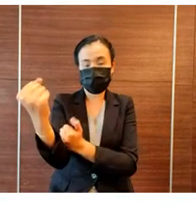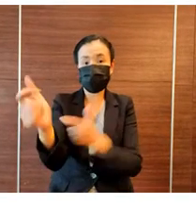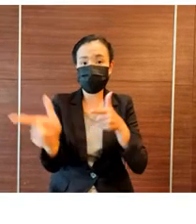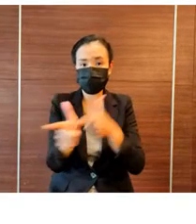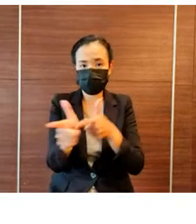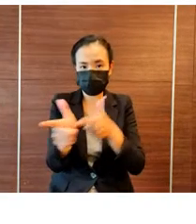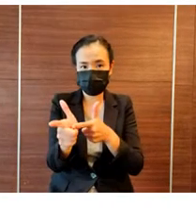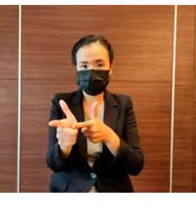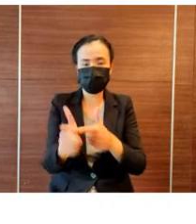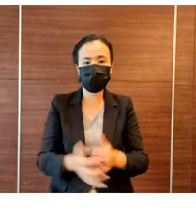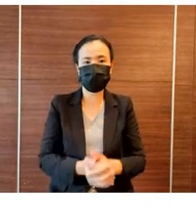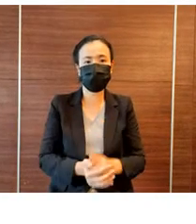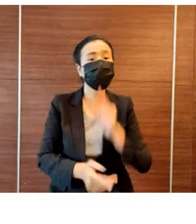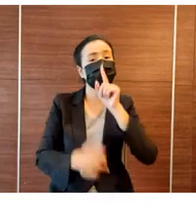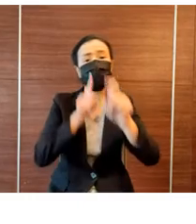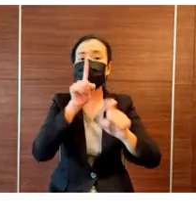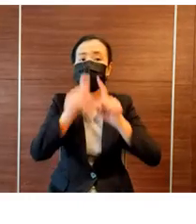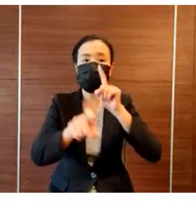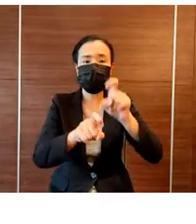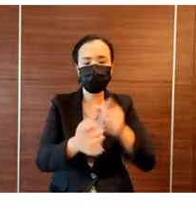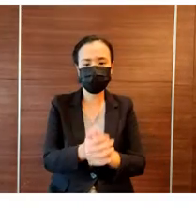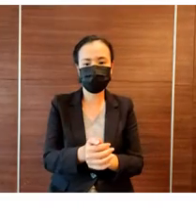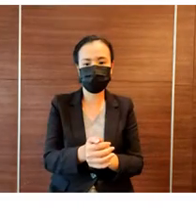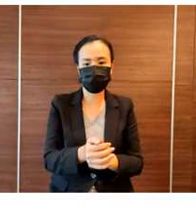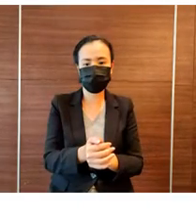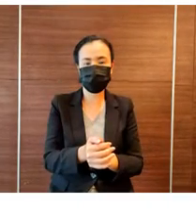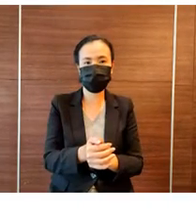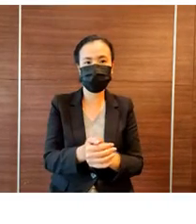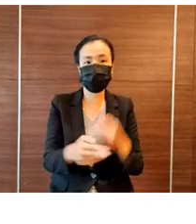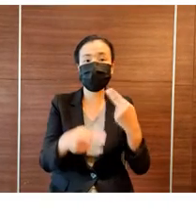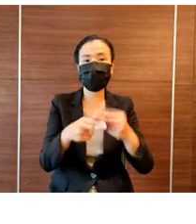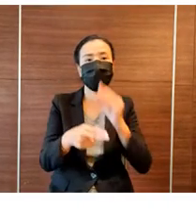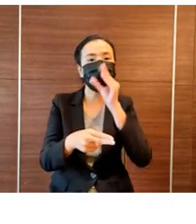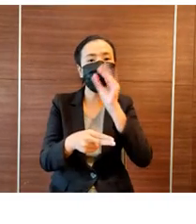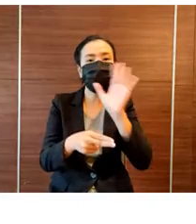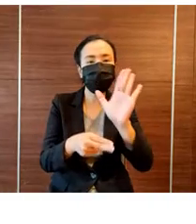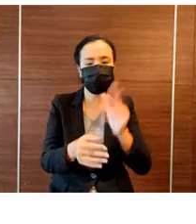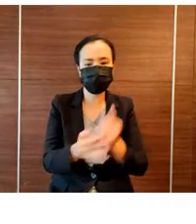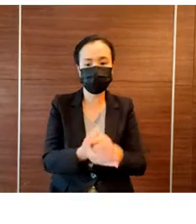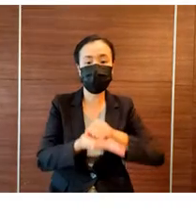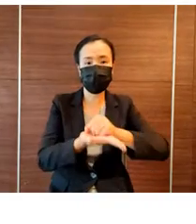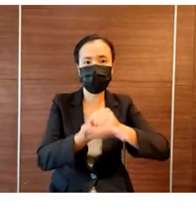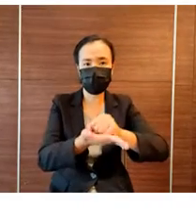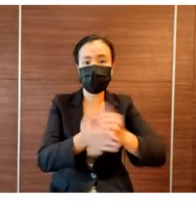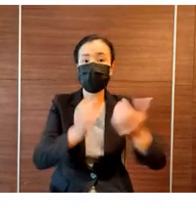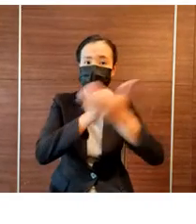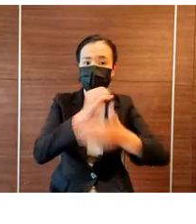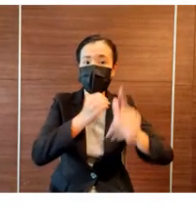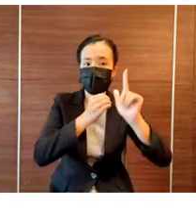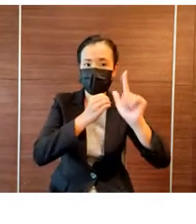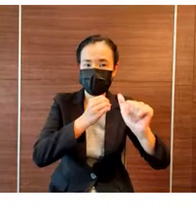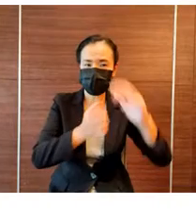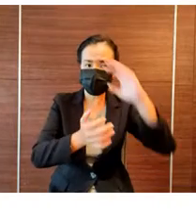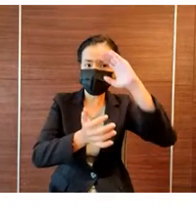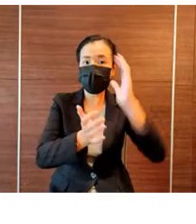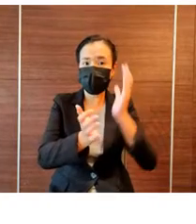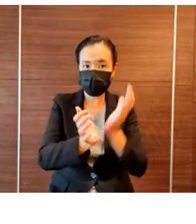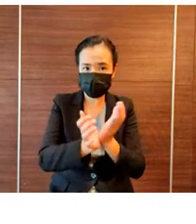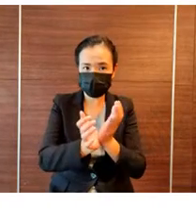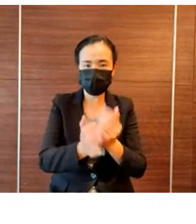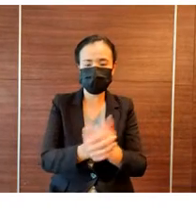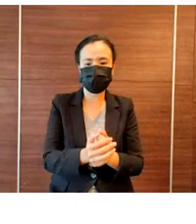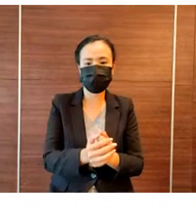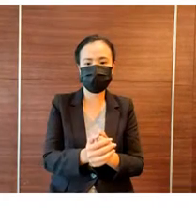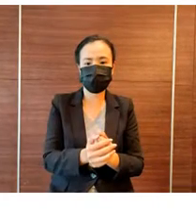ไทยเขาถามหมดเลยครับทั้งหน่วยไม่พูดชื่อแล้วกันหน่วยบริการเรื่องยาเสพติดหลักๆตำรวจนะครับไม่